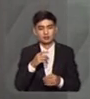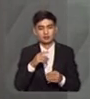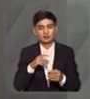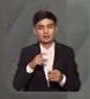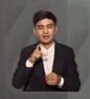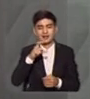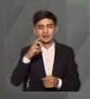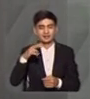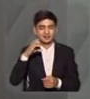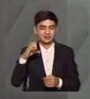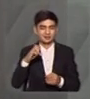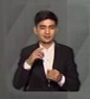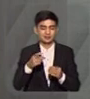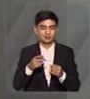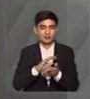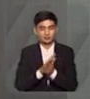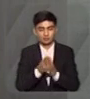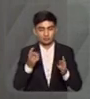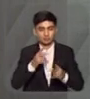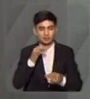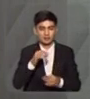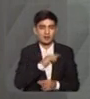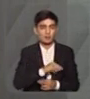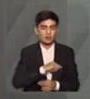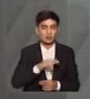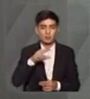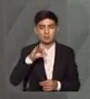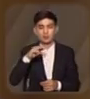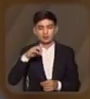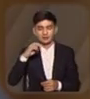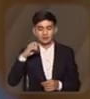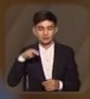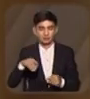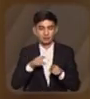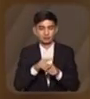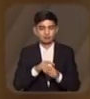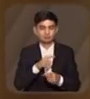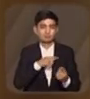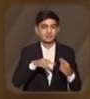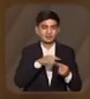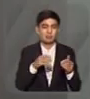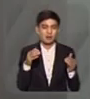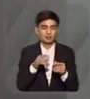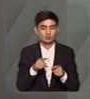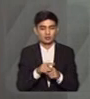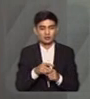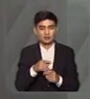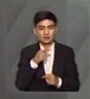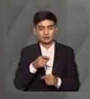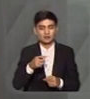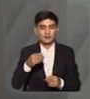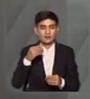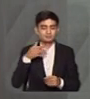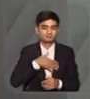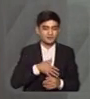и работа по патенту вот. Для малого и среднего бизнеса. Сейчас они в невыгодных